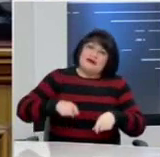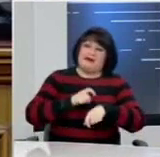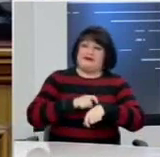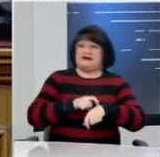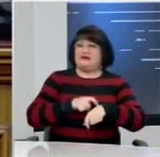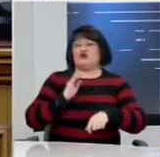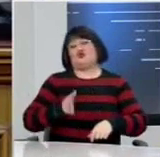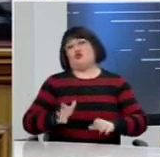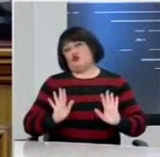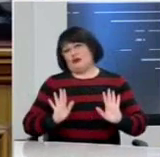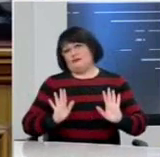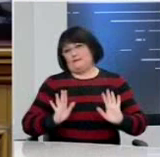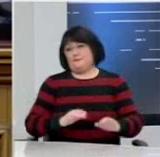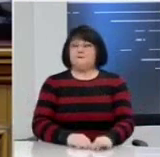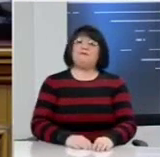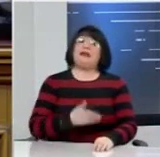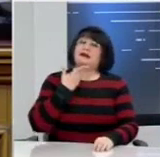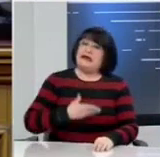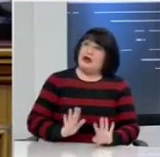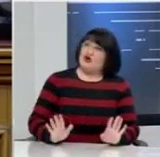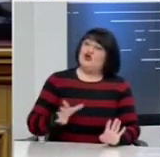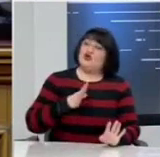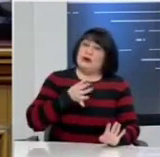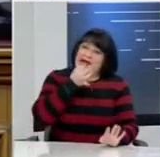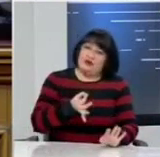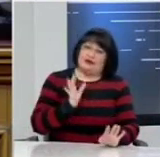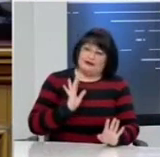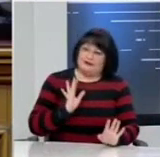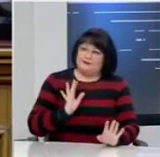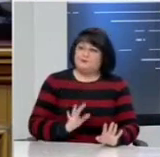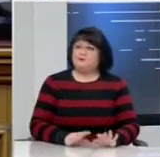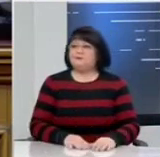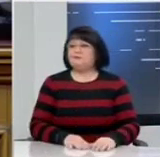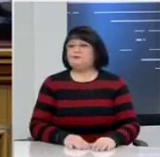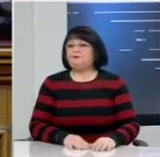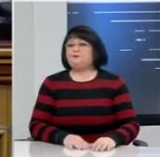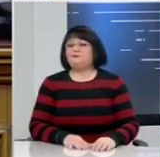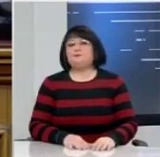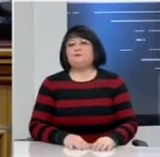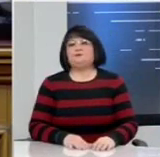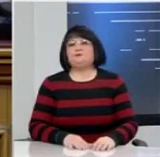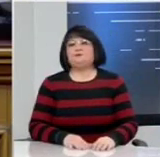στιγμή. Κλείνω λέγοντάς σας ότι σε εσάς τους